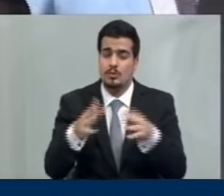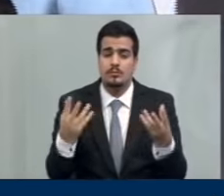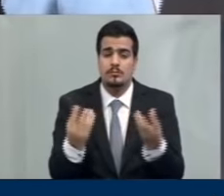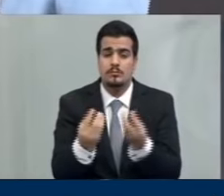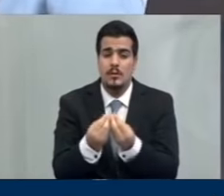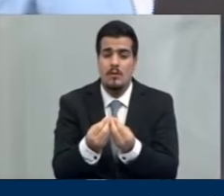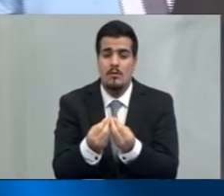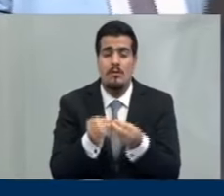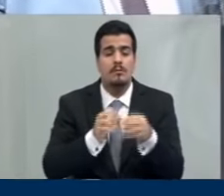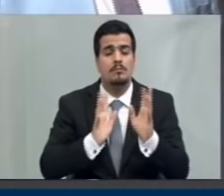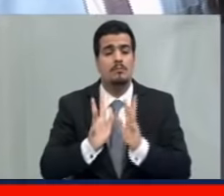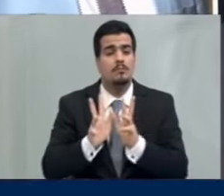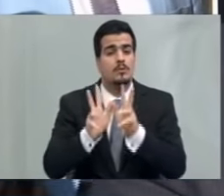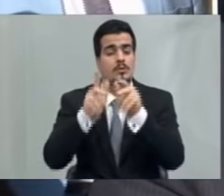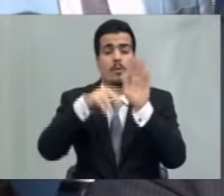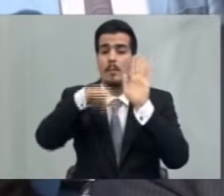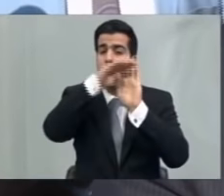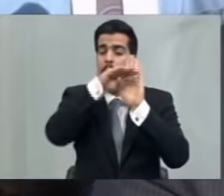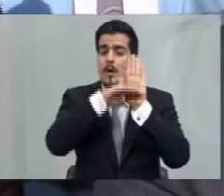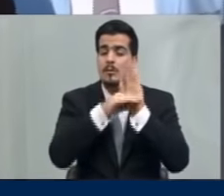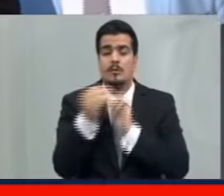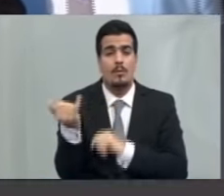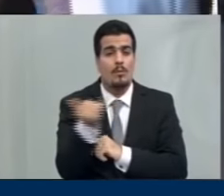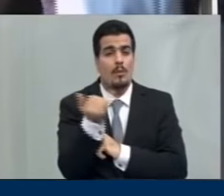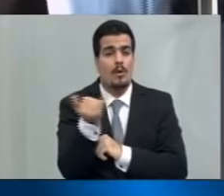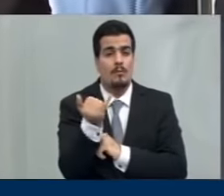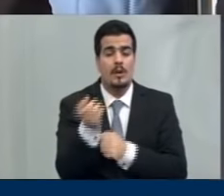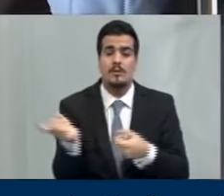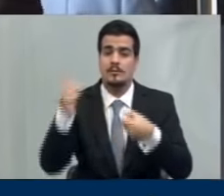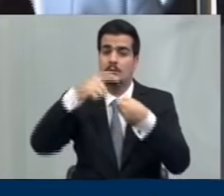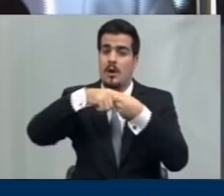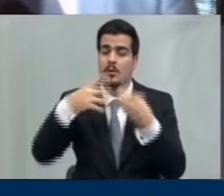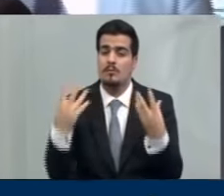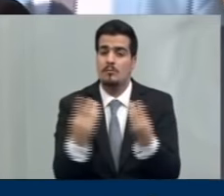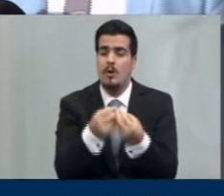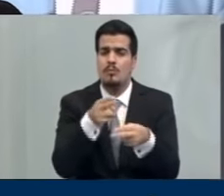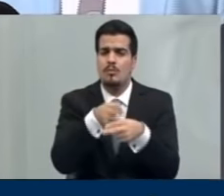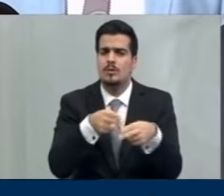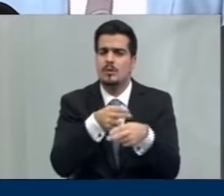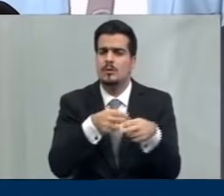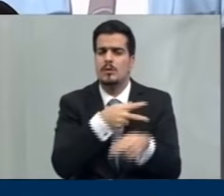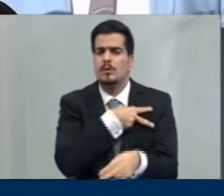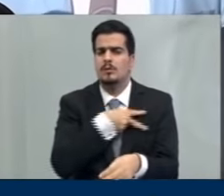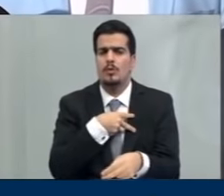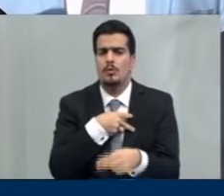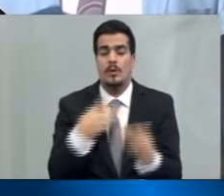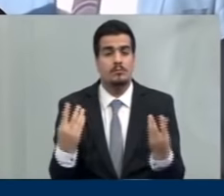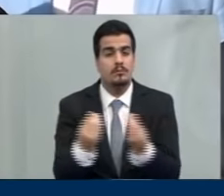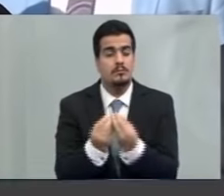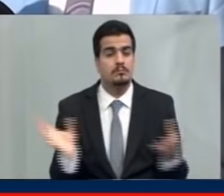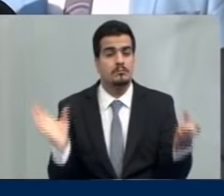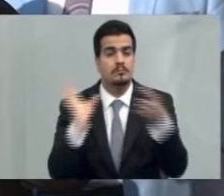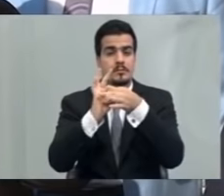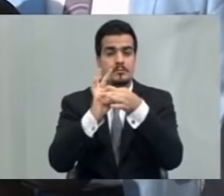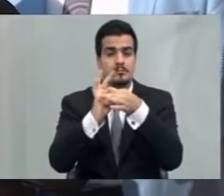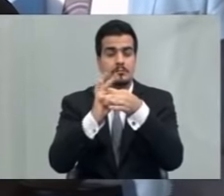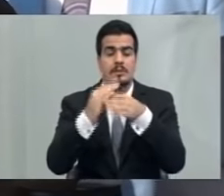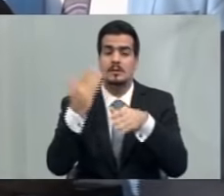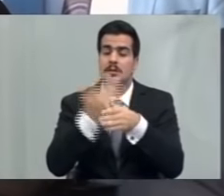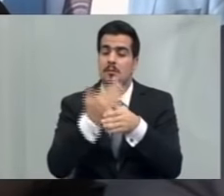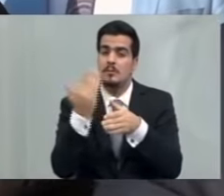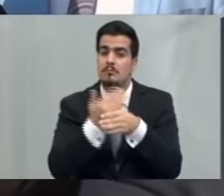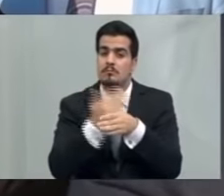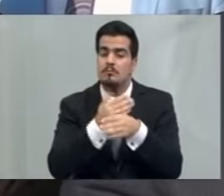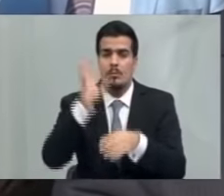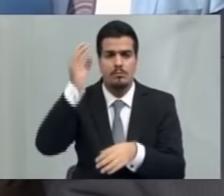القومي لإطلاق برامج أيضا مهمة للتعاون بين مؤسسات الدولة بغية الارتقاء